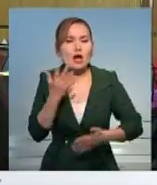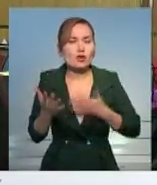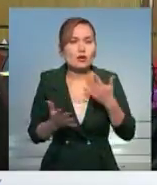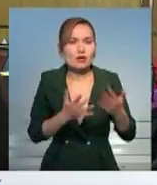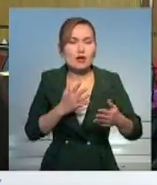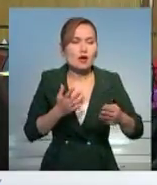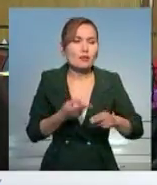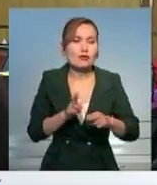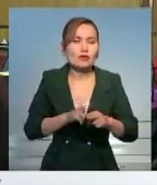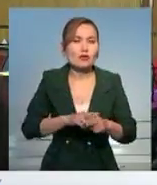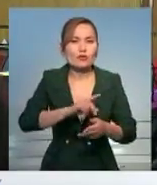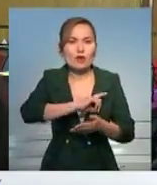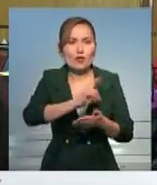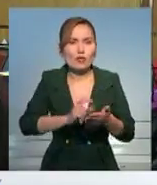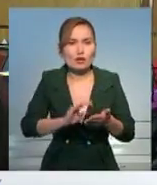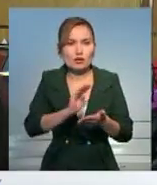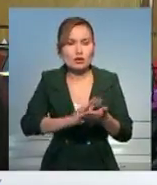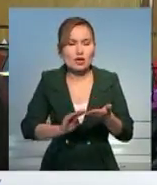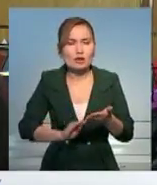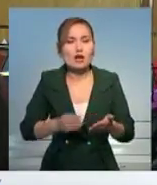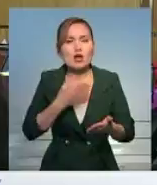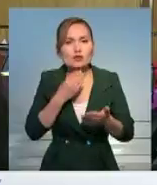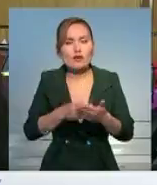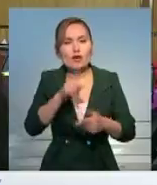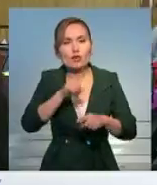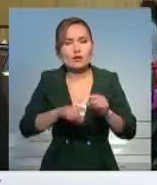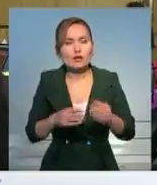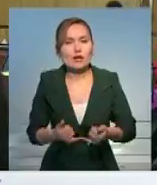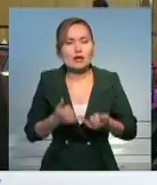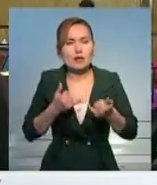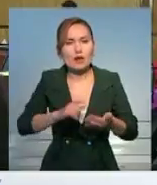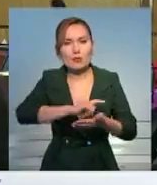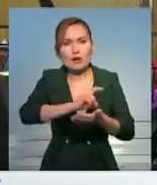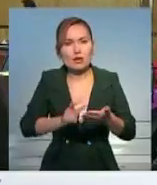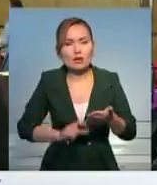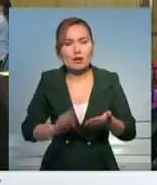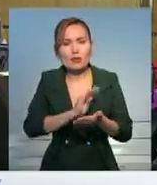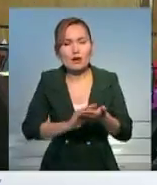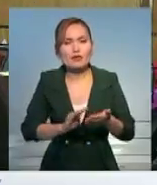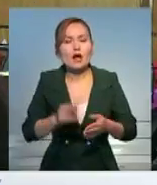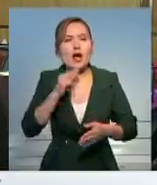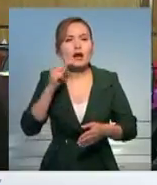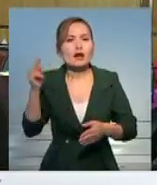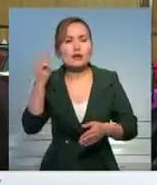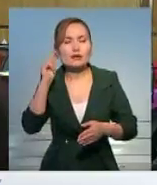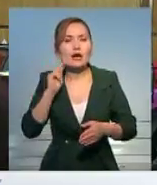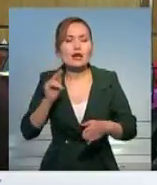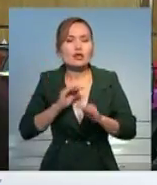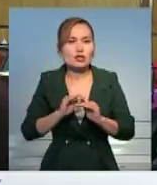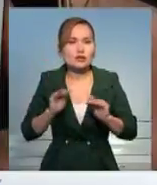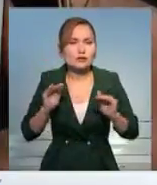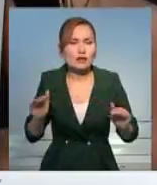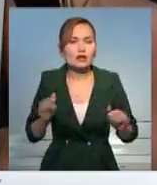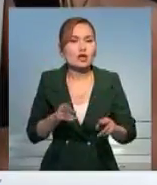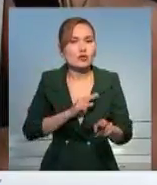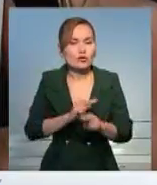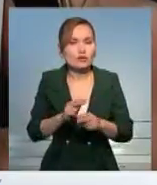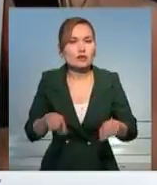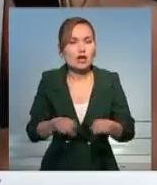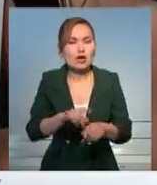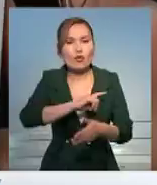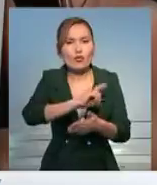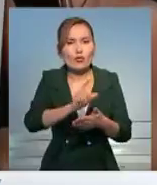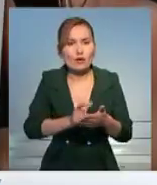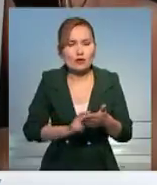құлшынысы патриотизмге ұтынып тұр. Келешекте де қытайлық жастарға кеңінен таныту үшін оның өлеңдерін аударамын.